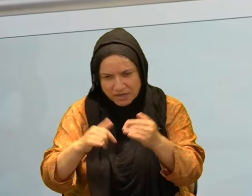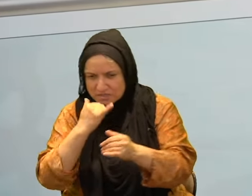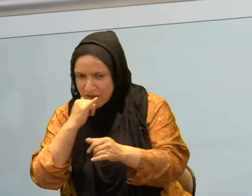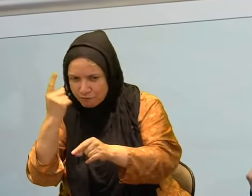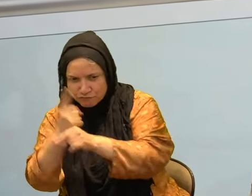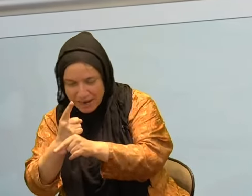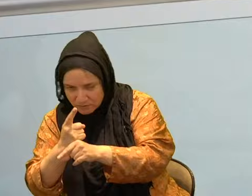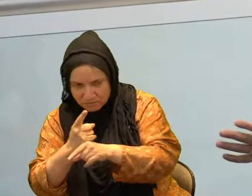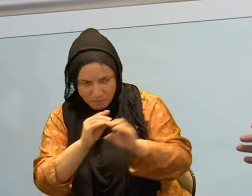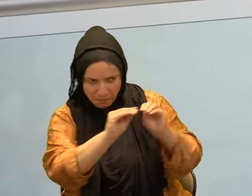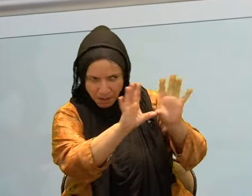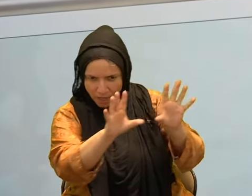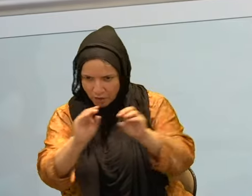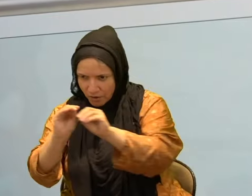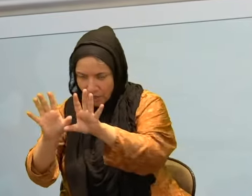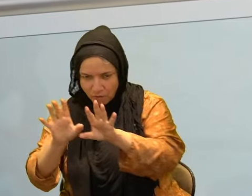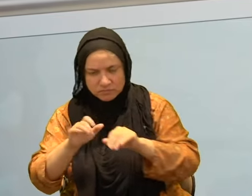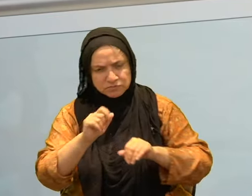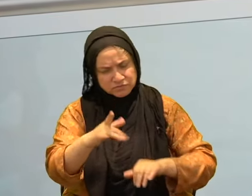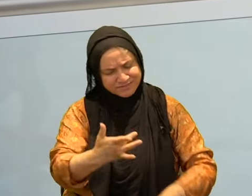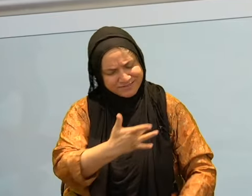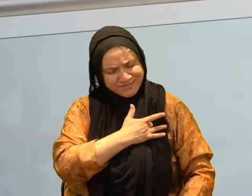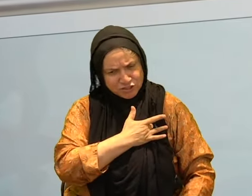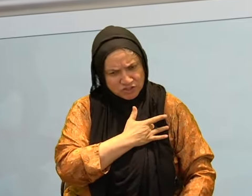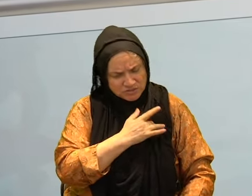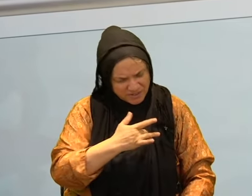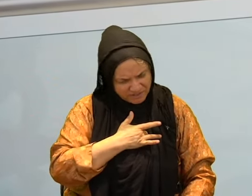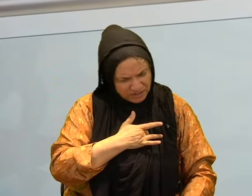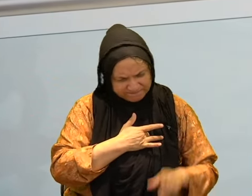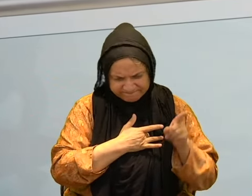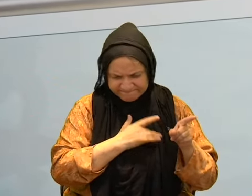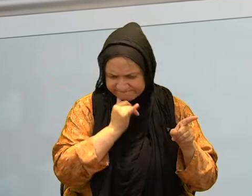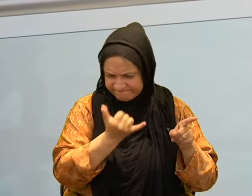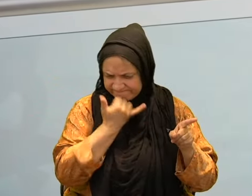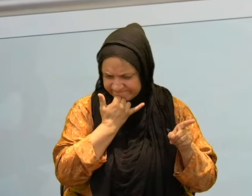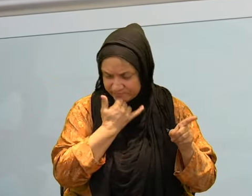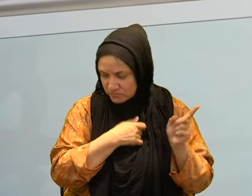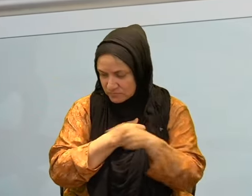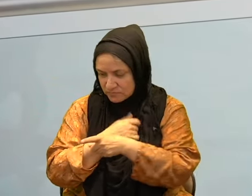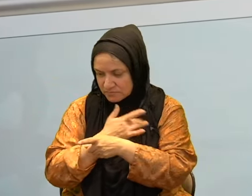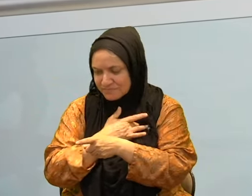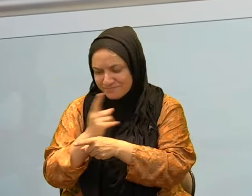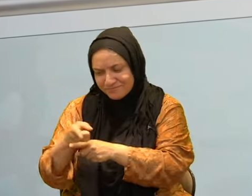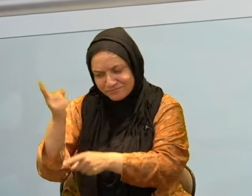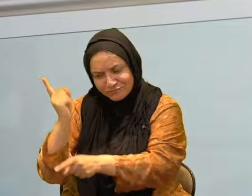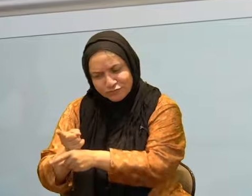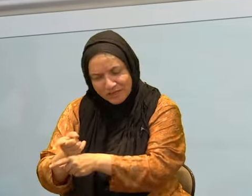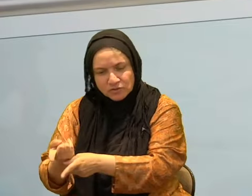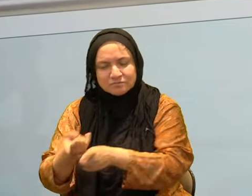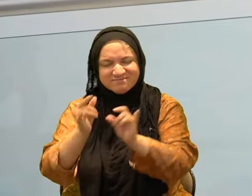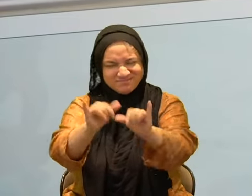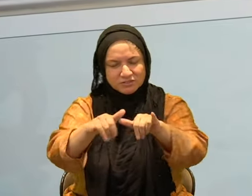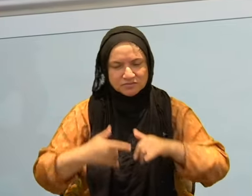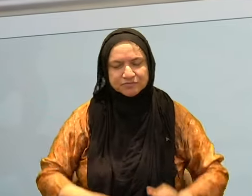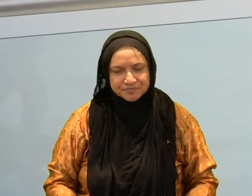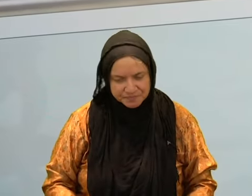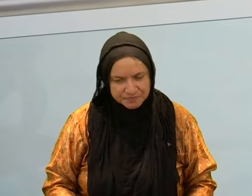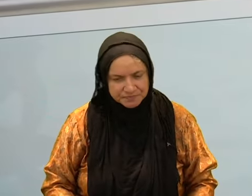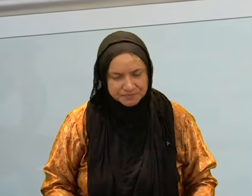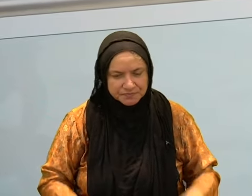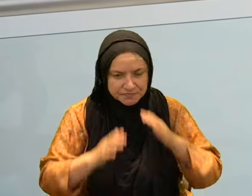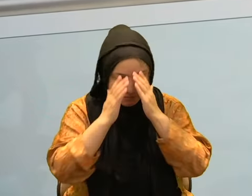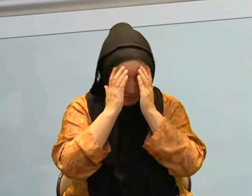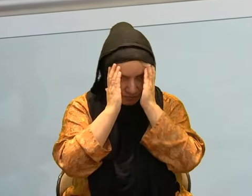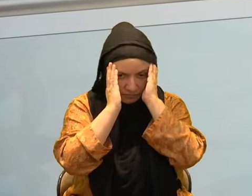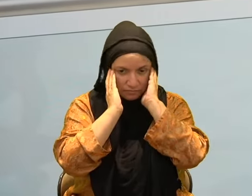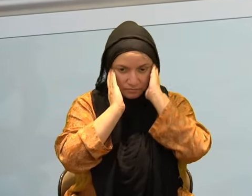lines. Those are not cloudy, but there's a gray area between those two things. And the Prophet ﷺ is telling us what? A person will have salama, will have peace